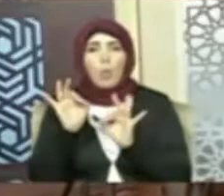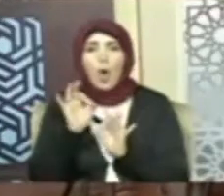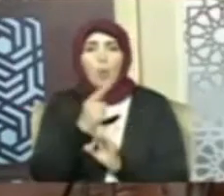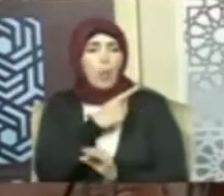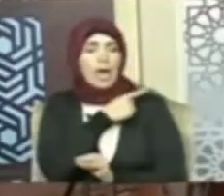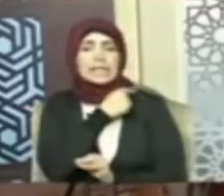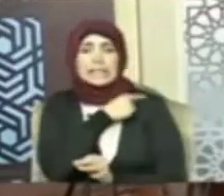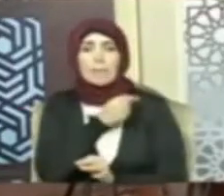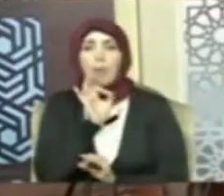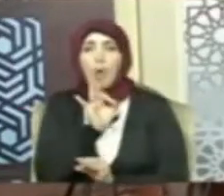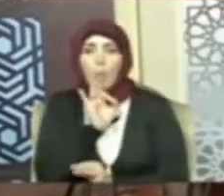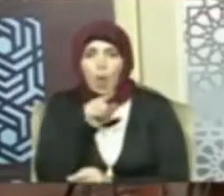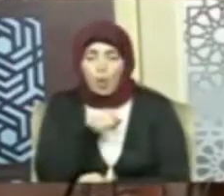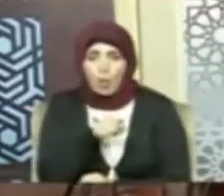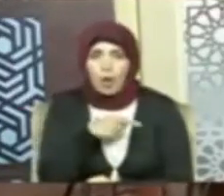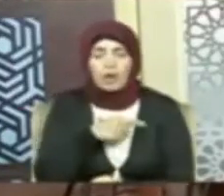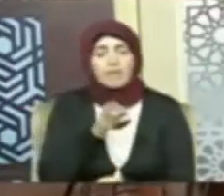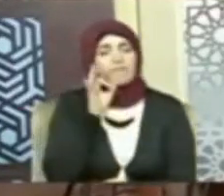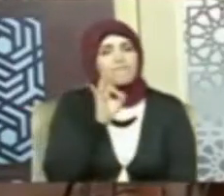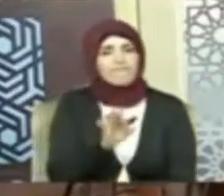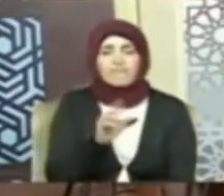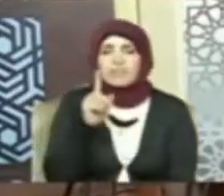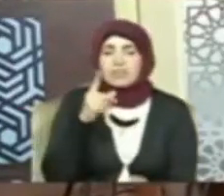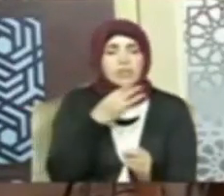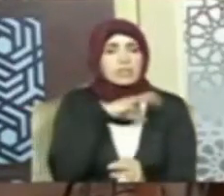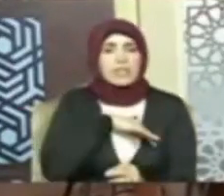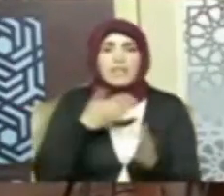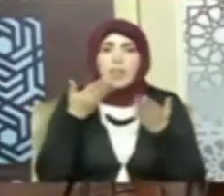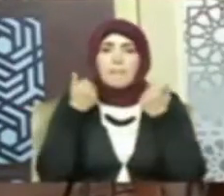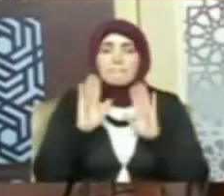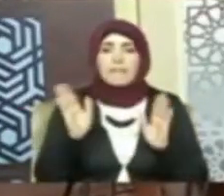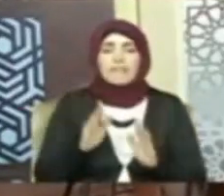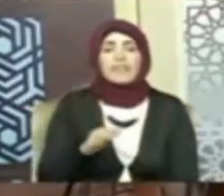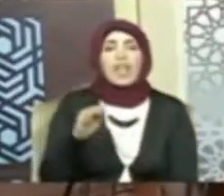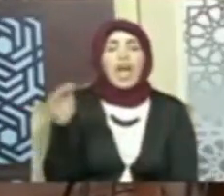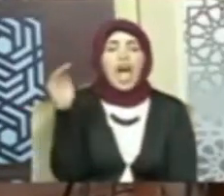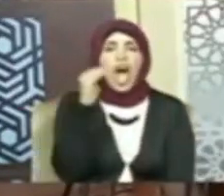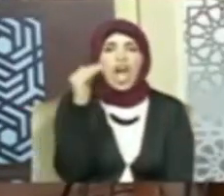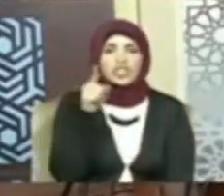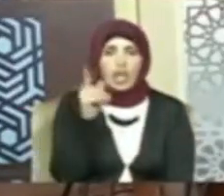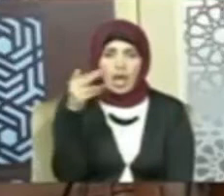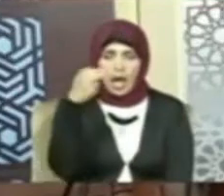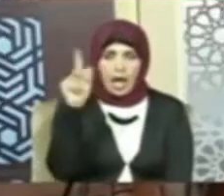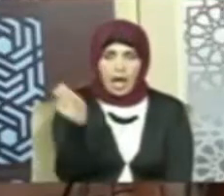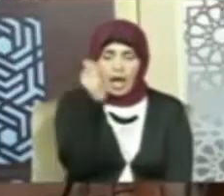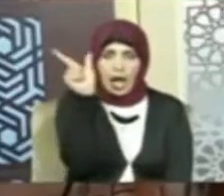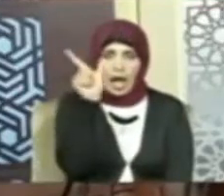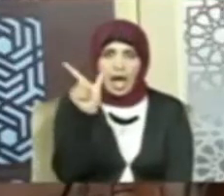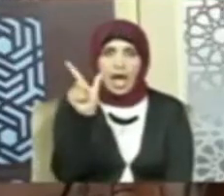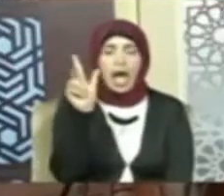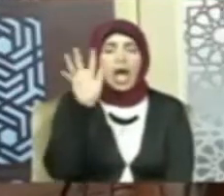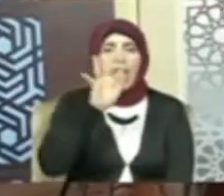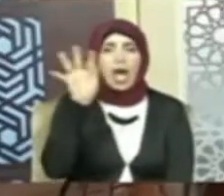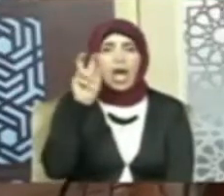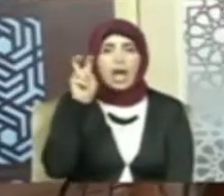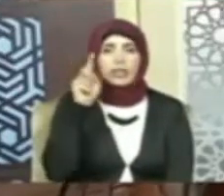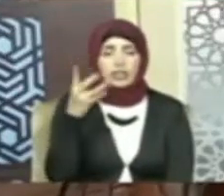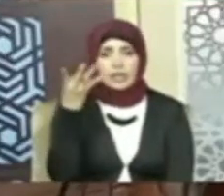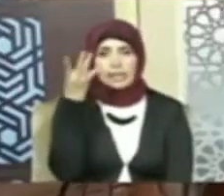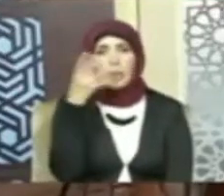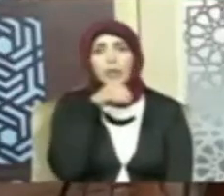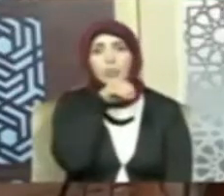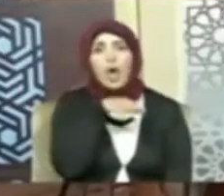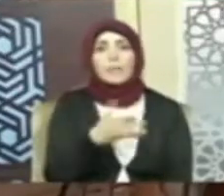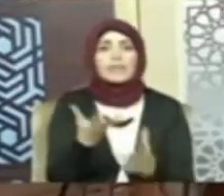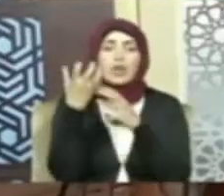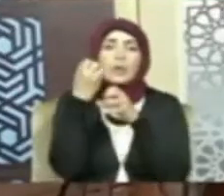مراجعة نفسه. وعن عائشة أم المؤمنين رضي الله عنها قالت: سألت رسول الله